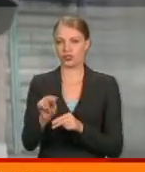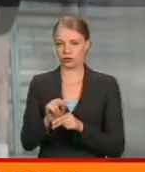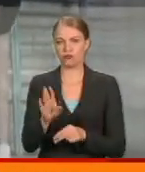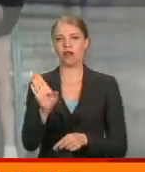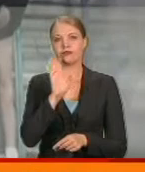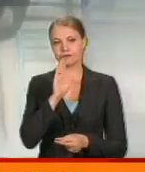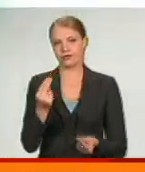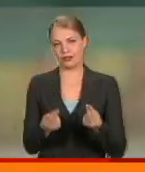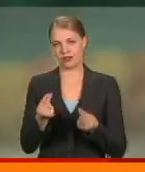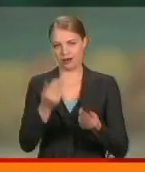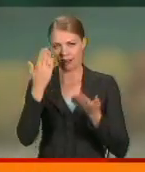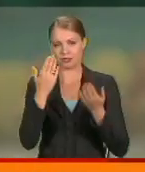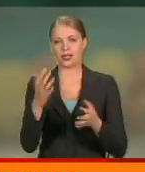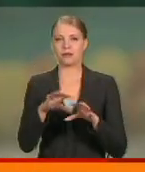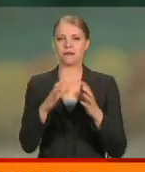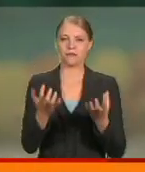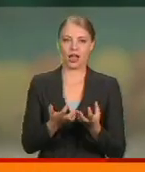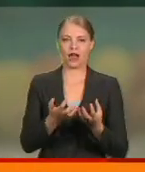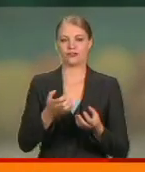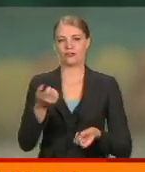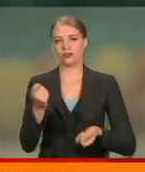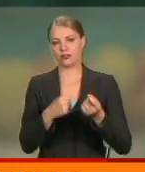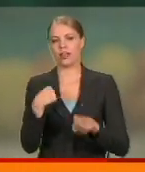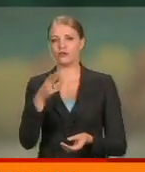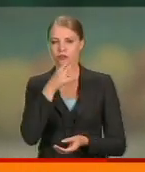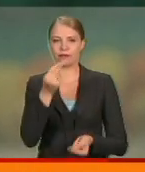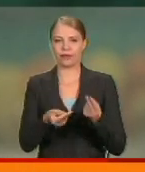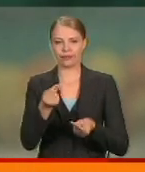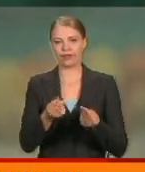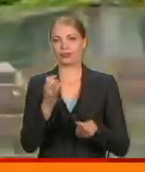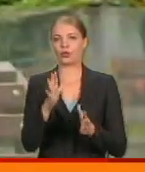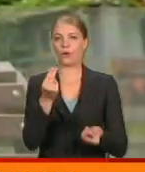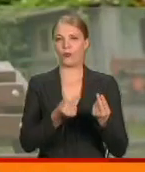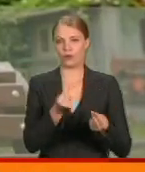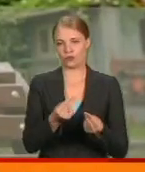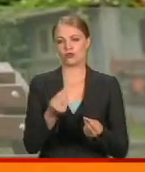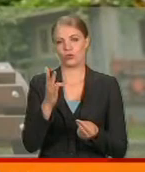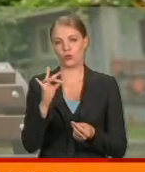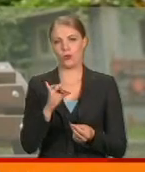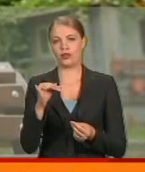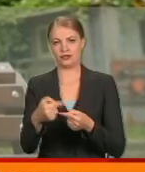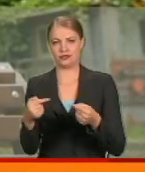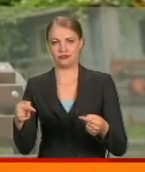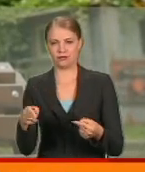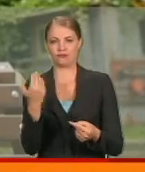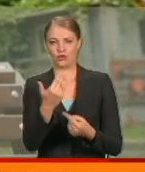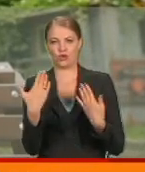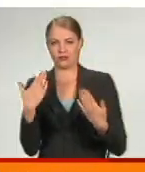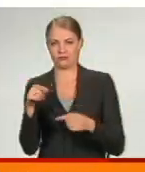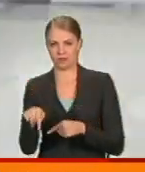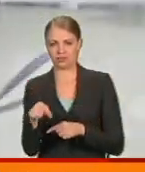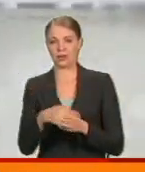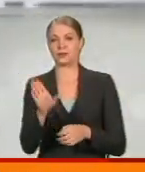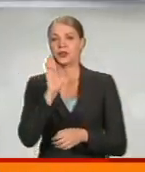Ганя гралася. Тобто м'ячики, булави, постійно я гралася не тільки з ігрушками, але й з предметами